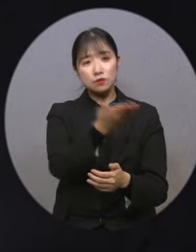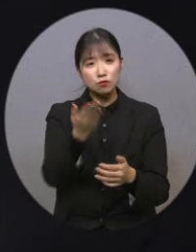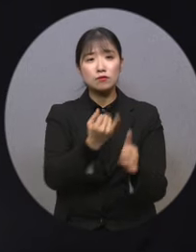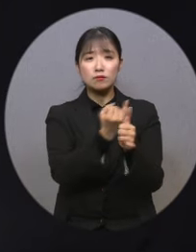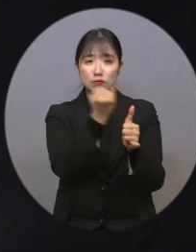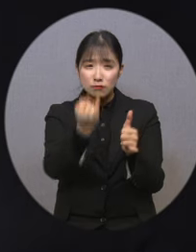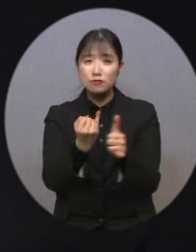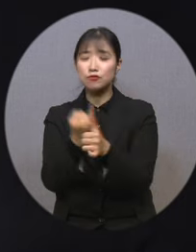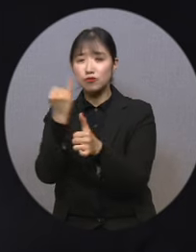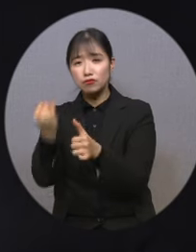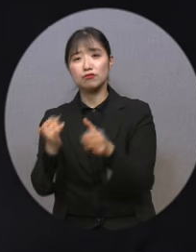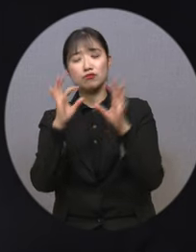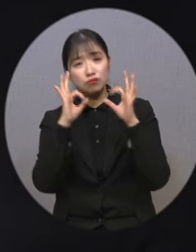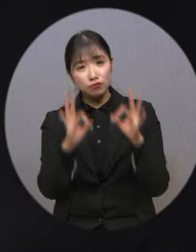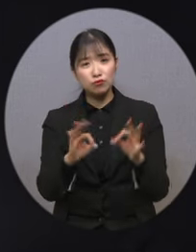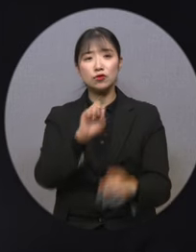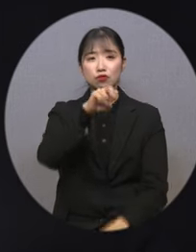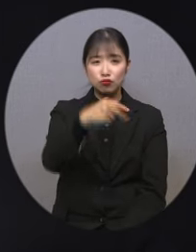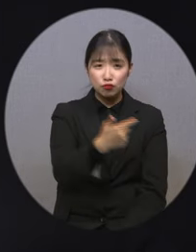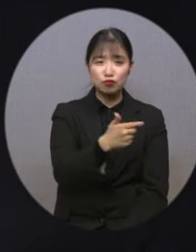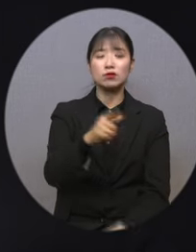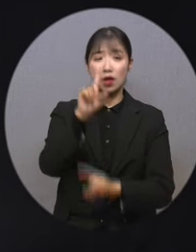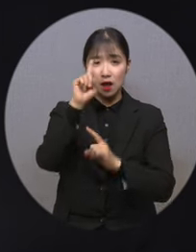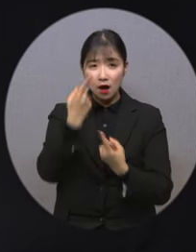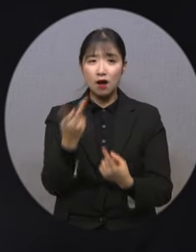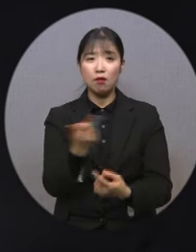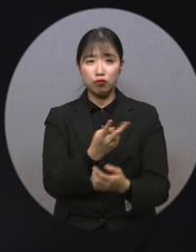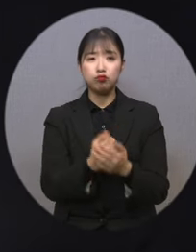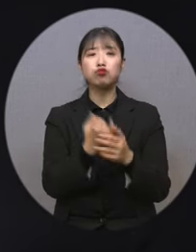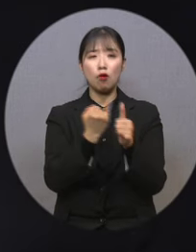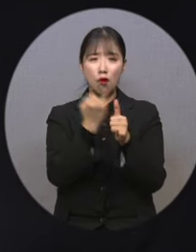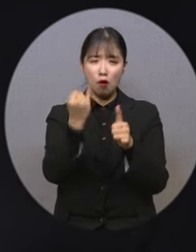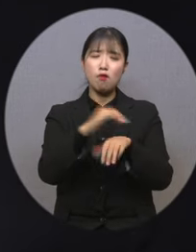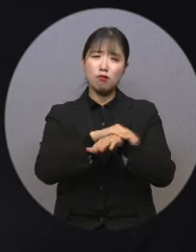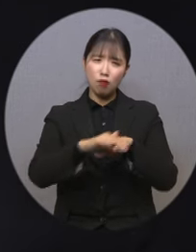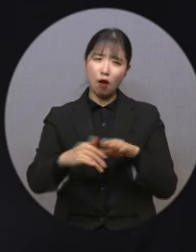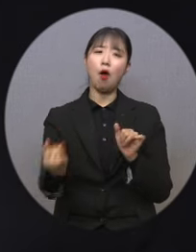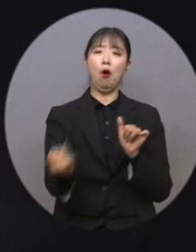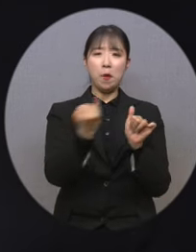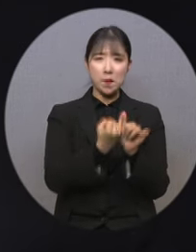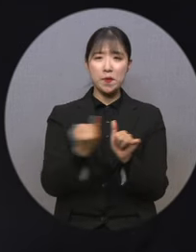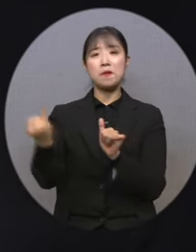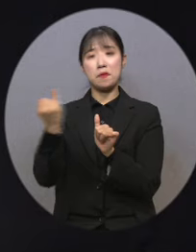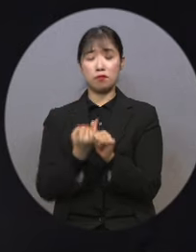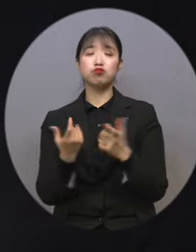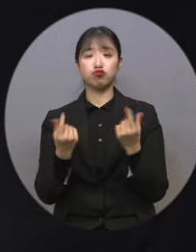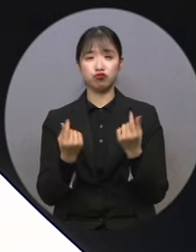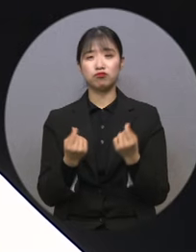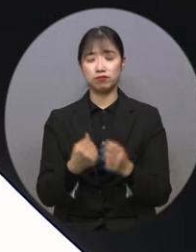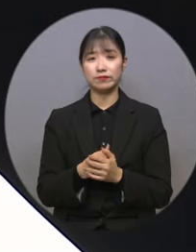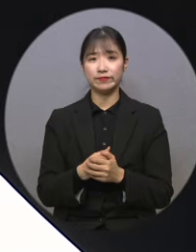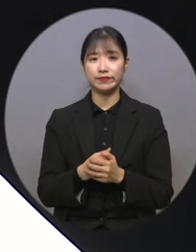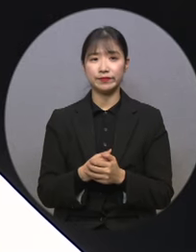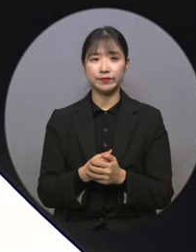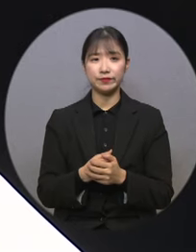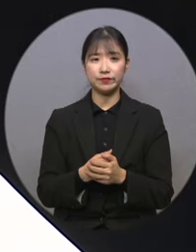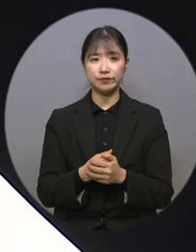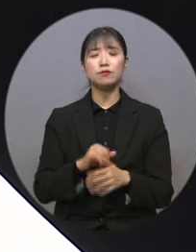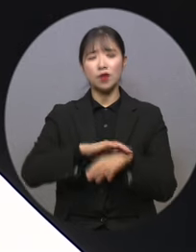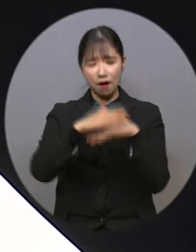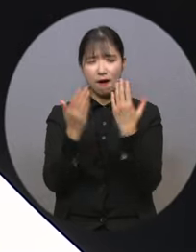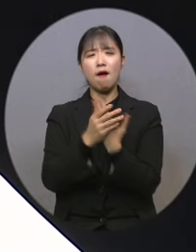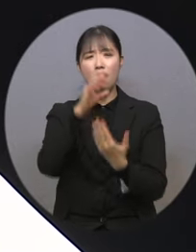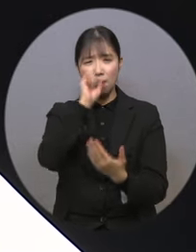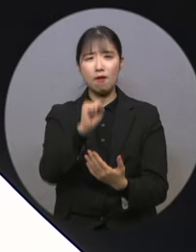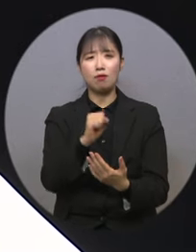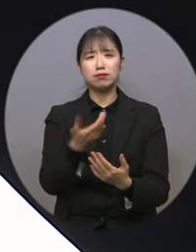그들 부인들 보면 우리 윤석열 후보나 이재명 후보가 부인 하나 잘 만나는 데는 아주 소질이 있다고 난 봐요. 다 좋아요.